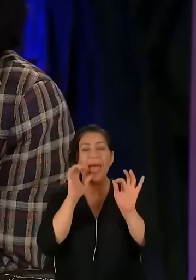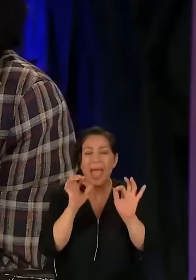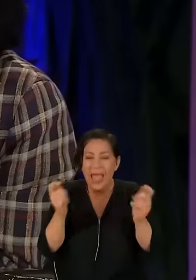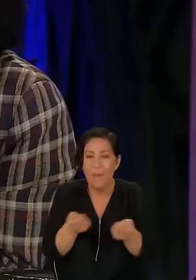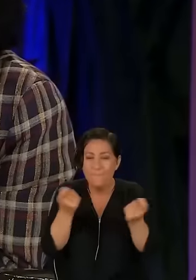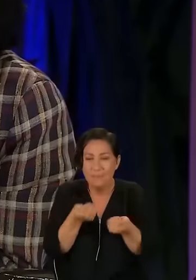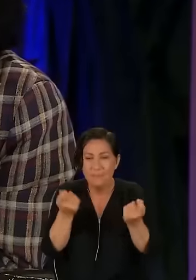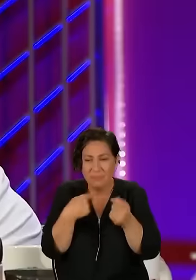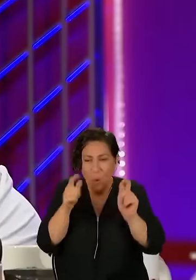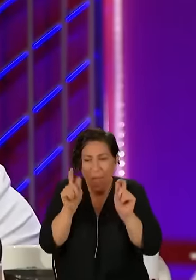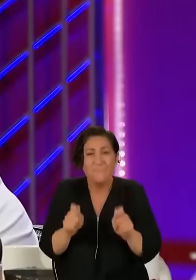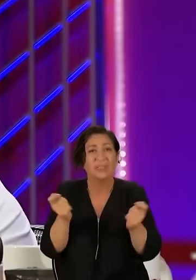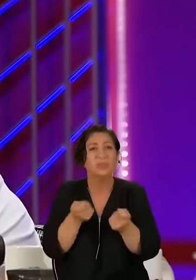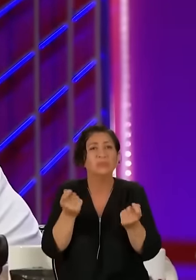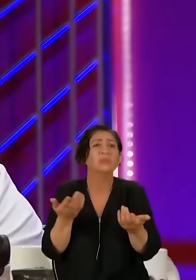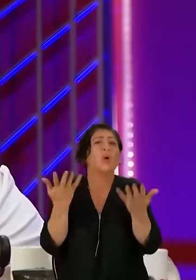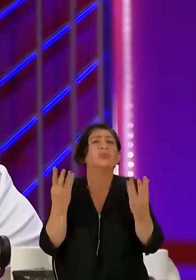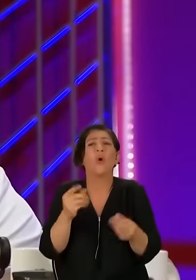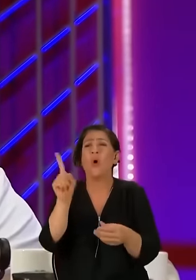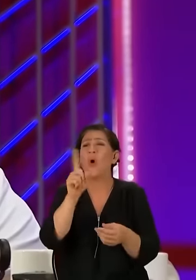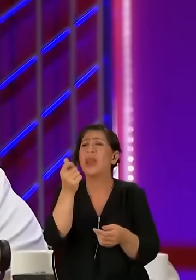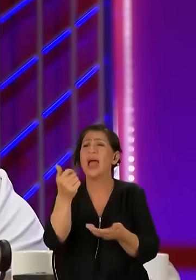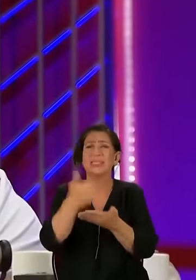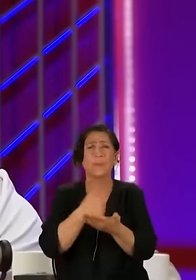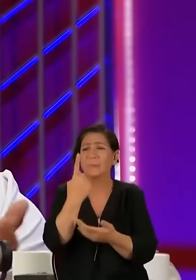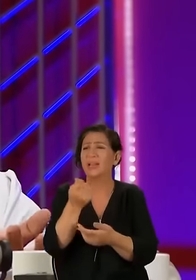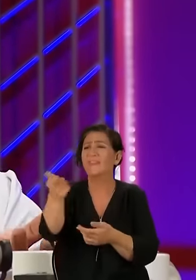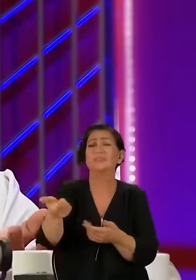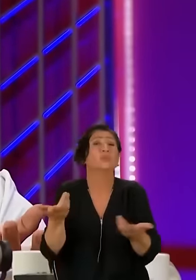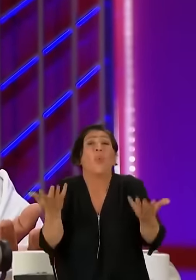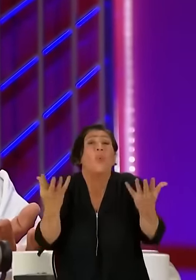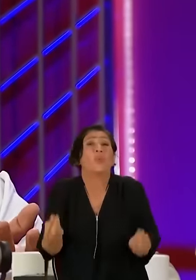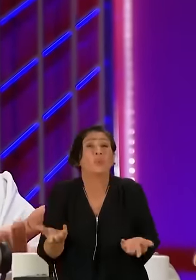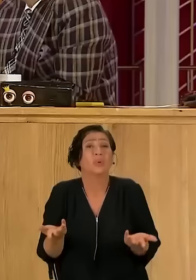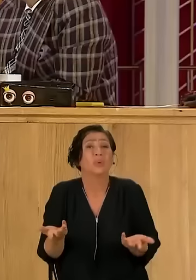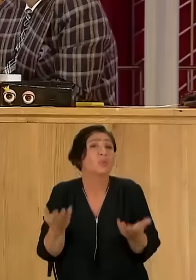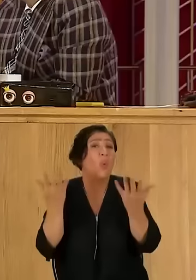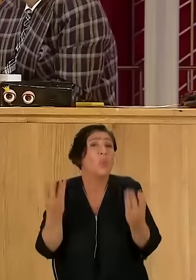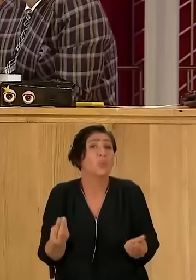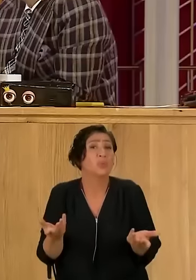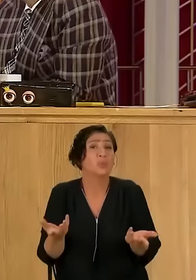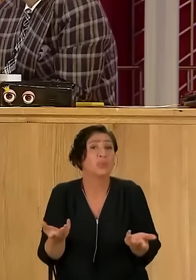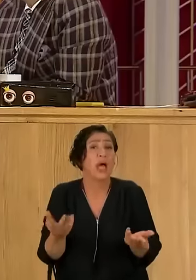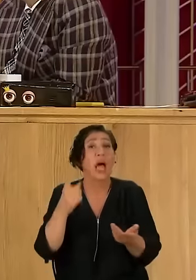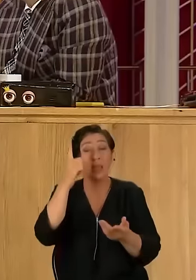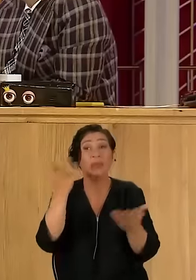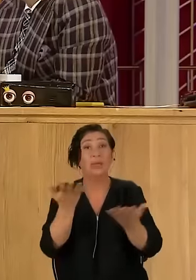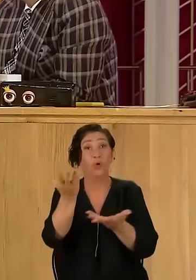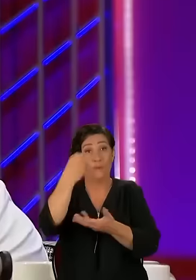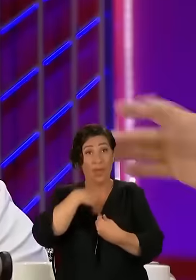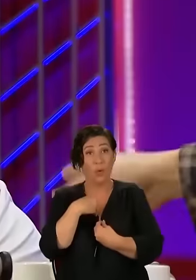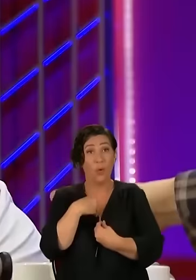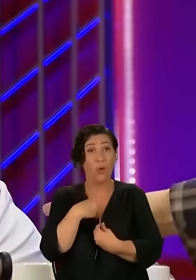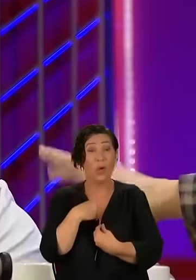çaba gösteriyorum. Ne olur ya, 10 lira para kazandım. 1 lirasını versem ne olur? Ne olur yani? Ve Allah bana daha çok